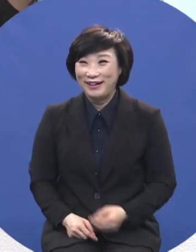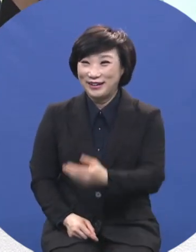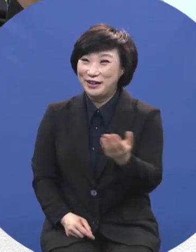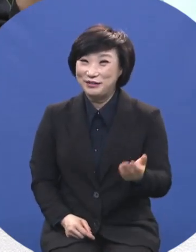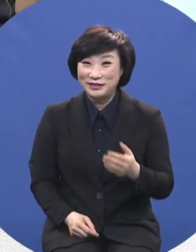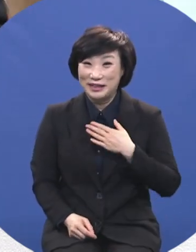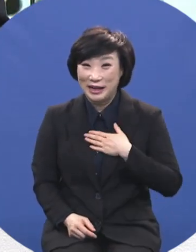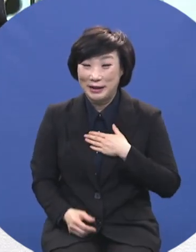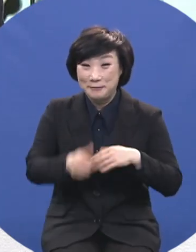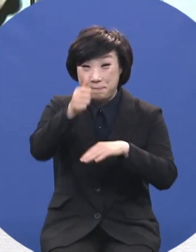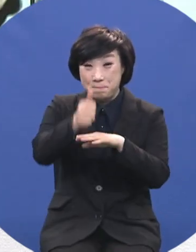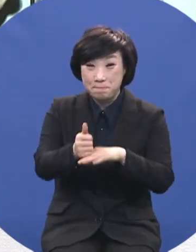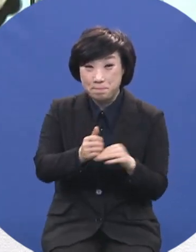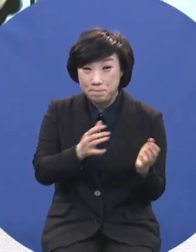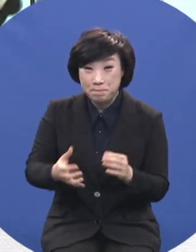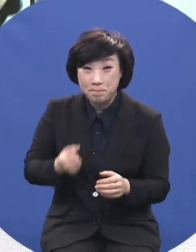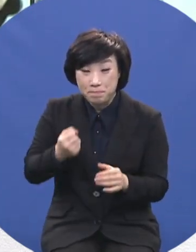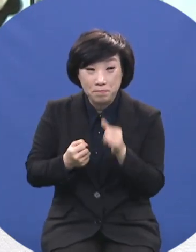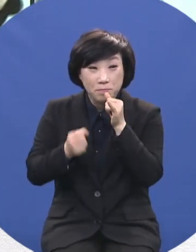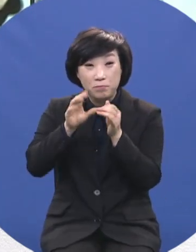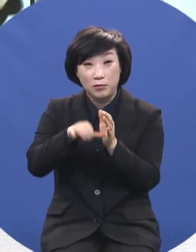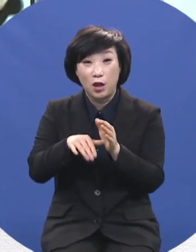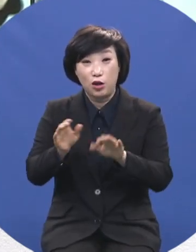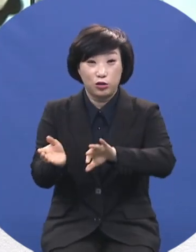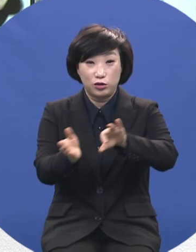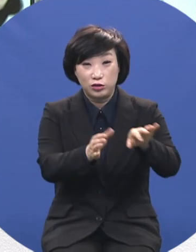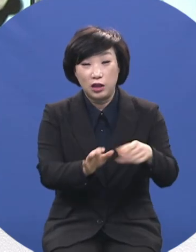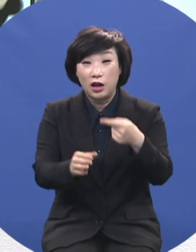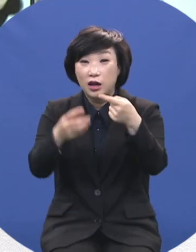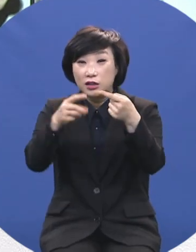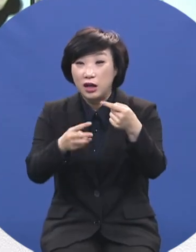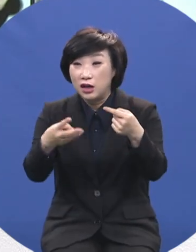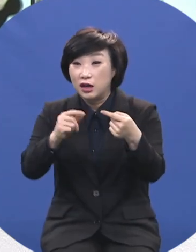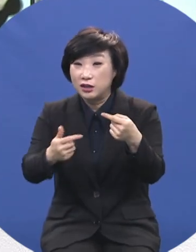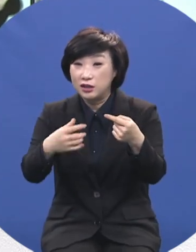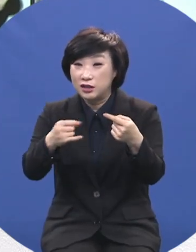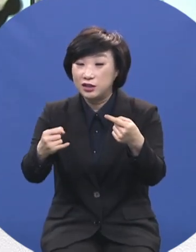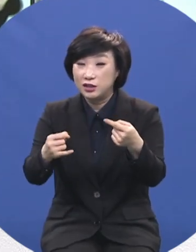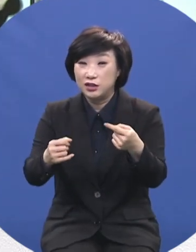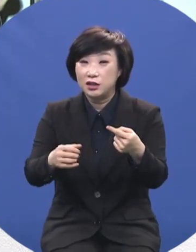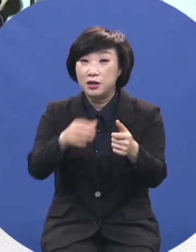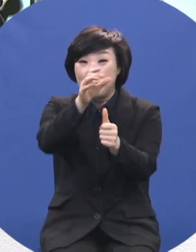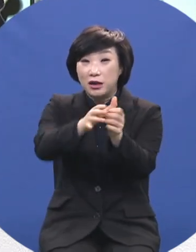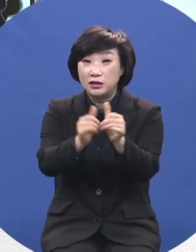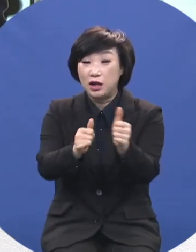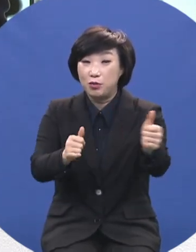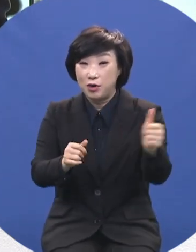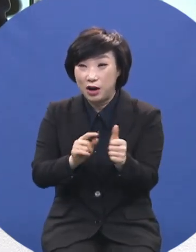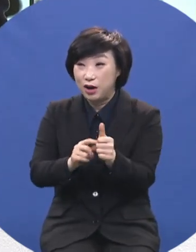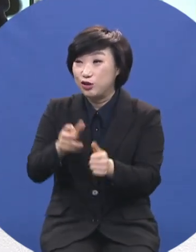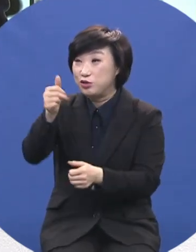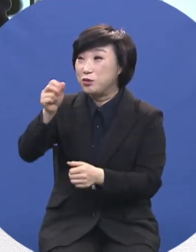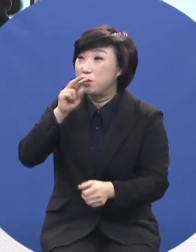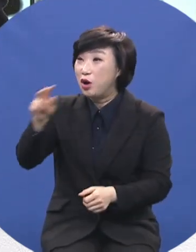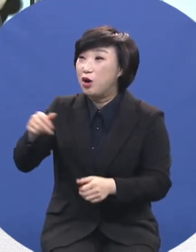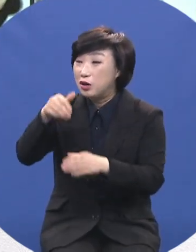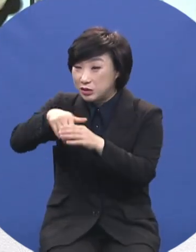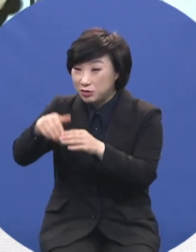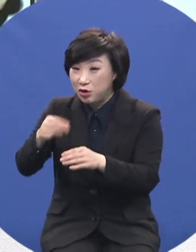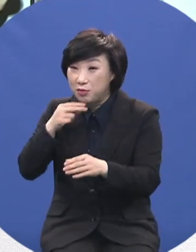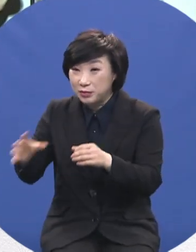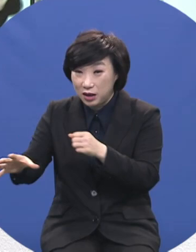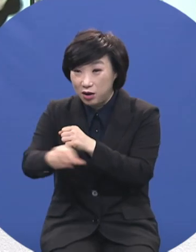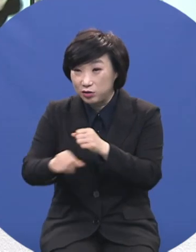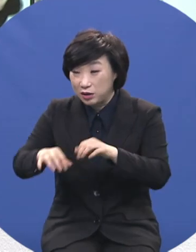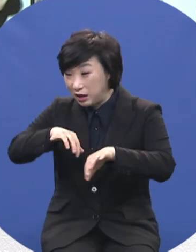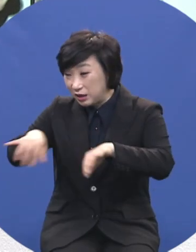작품을 들고 있을 때. 근데 1달란트 받은 자는 주여 당신은 심지 않은 데서 거두고 해치지